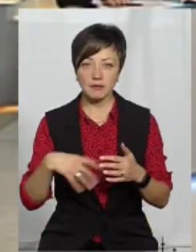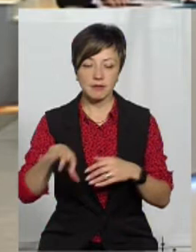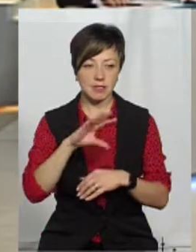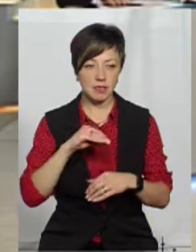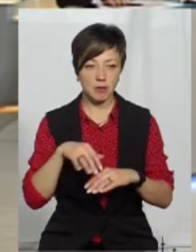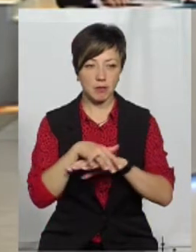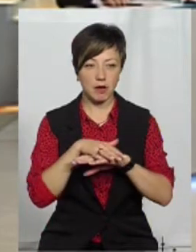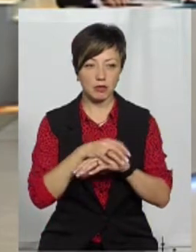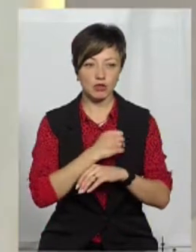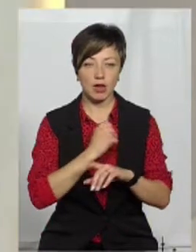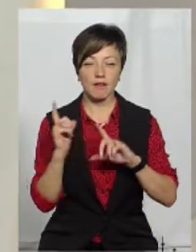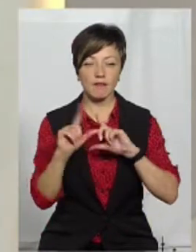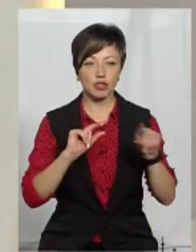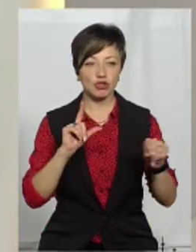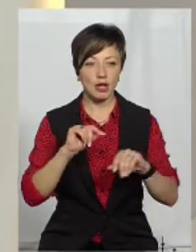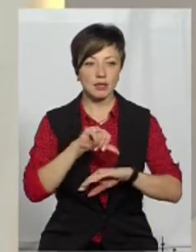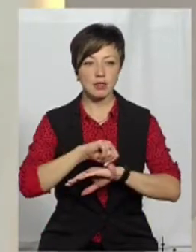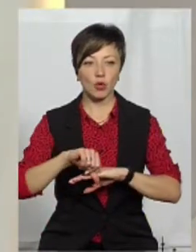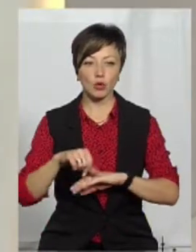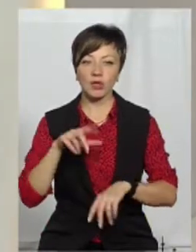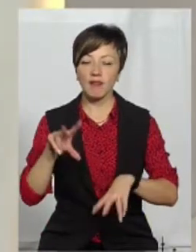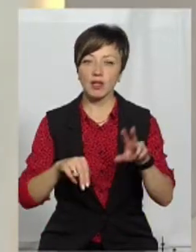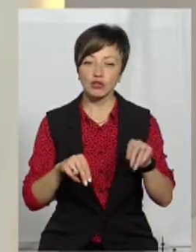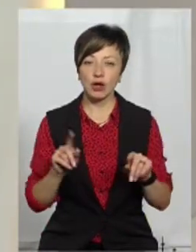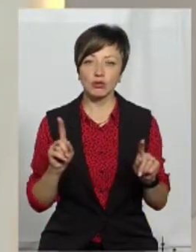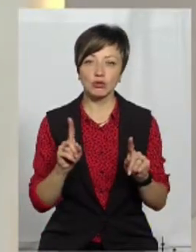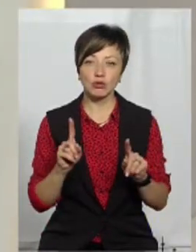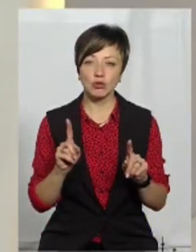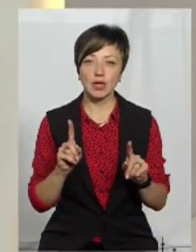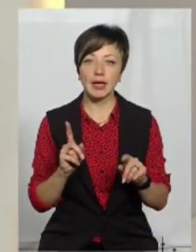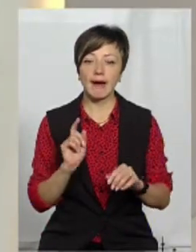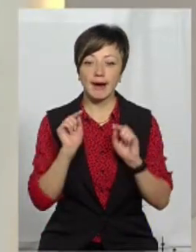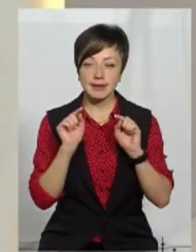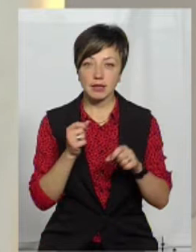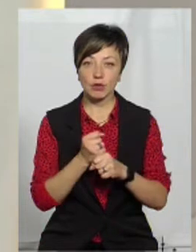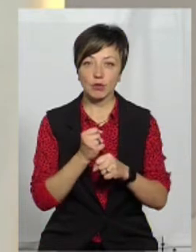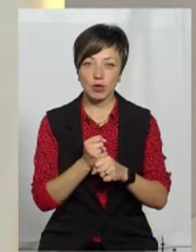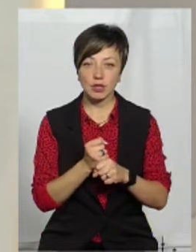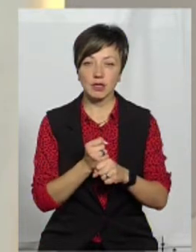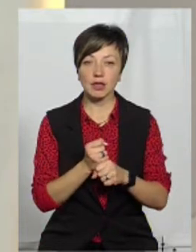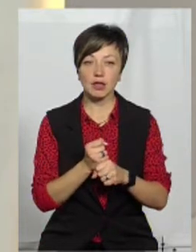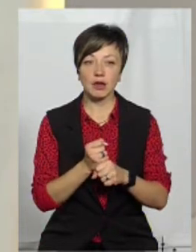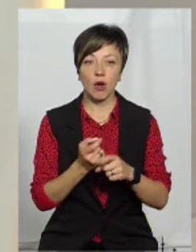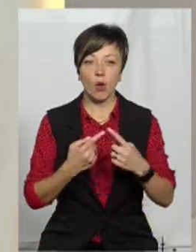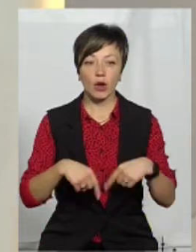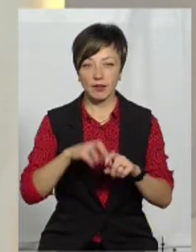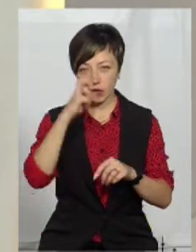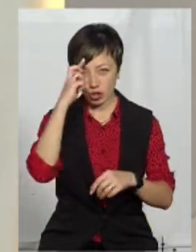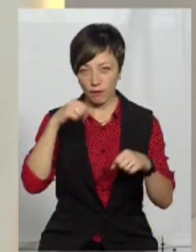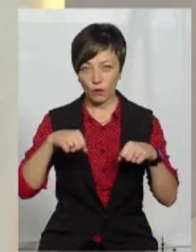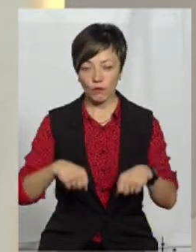всі, масово, на жаль, виїжджає за кордон. І я вважаю, що саме акцент роботи органів державної влади сьогодні має бути